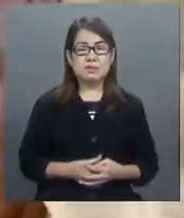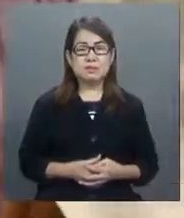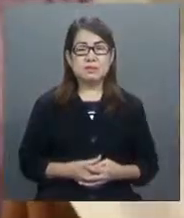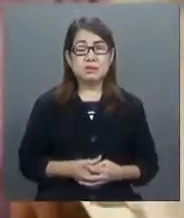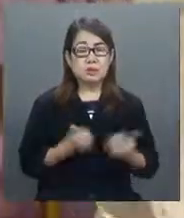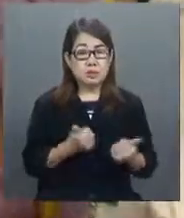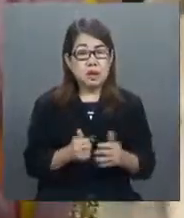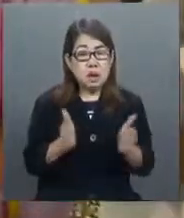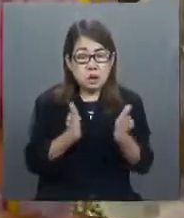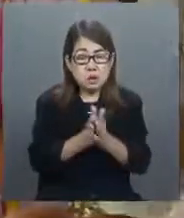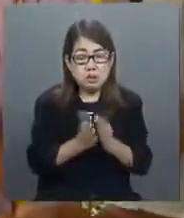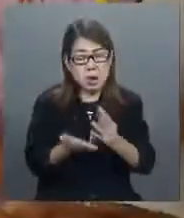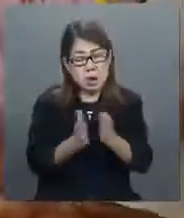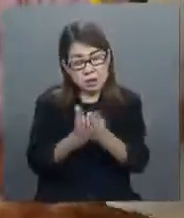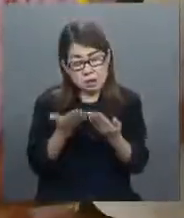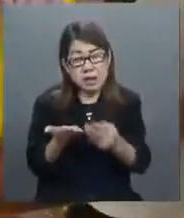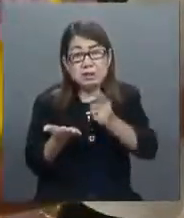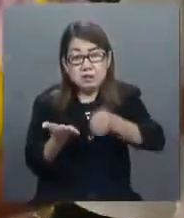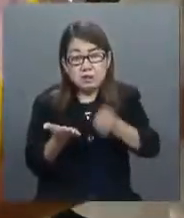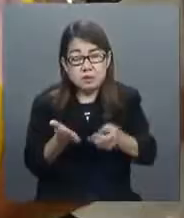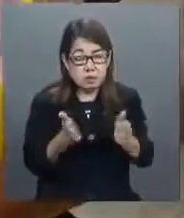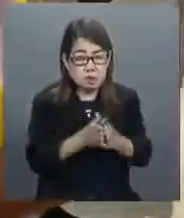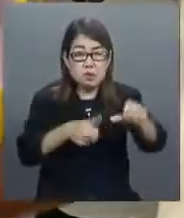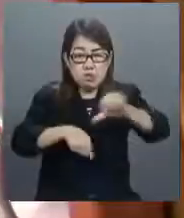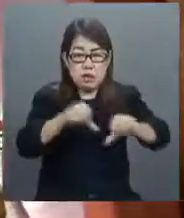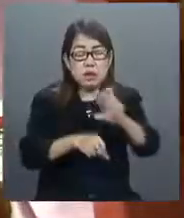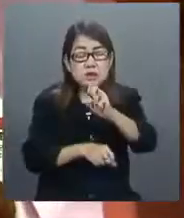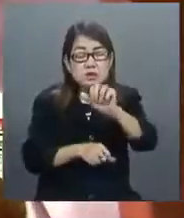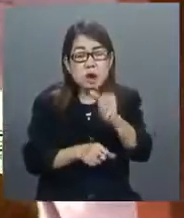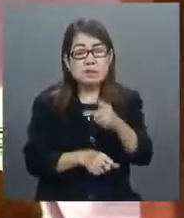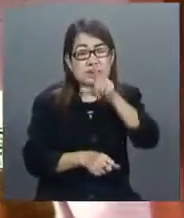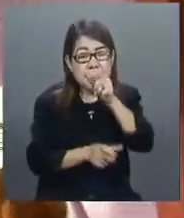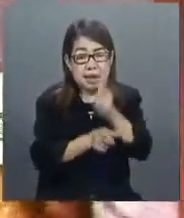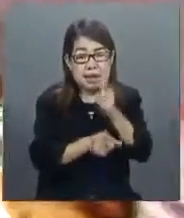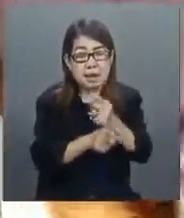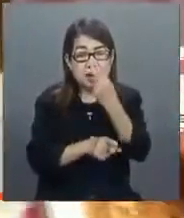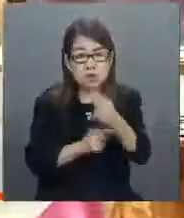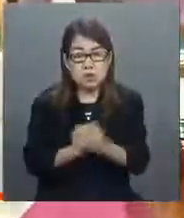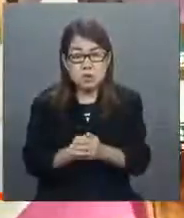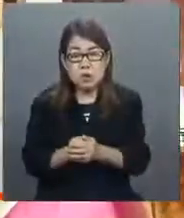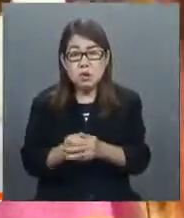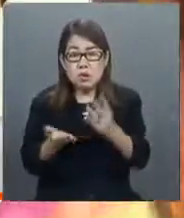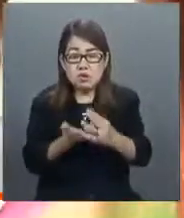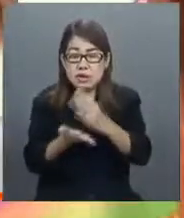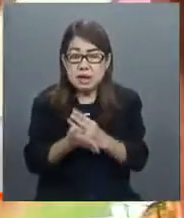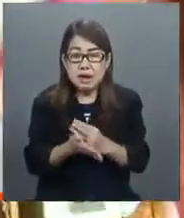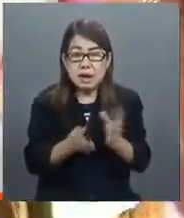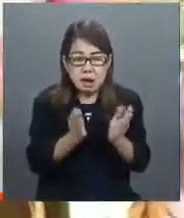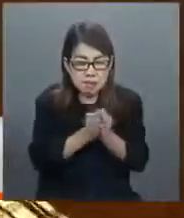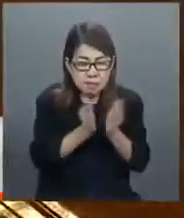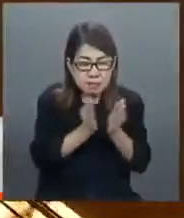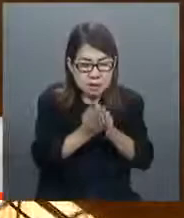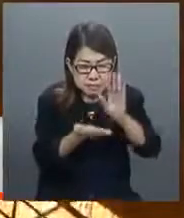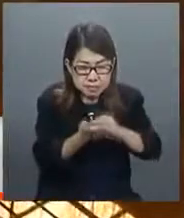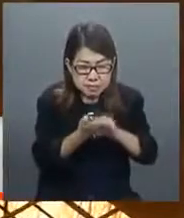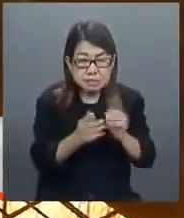การสอดแทรกสาระวิชาวิทยาศาสตร์ผ่านการทดลองเลี้ยงไก่สาระคณิตศาสตร์ผ่านการบันทึกจำนวนไข่ไก่ก่อนนำไ